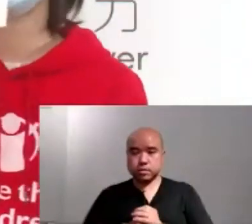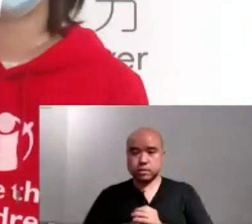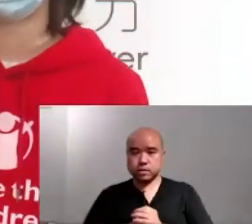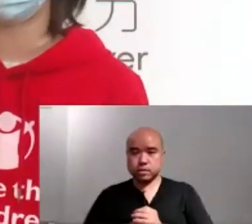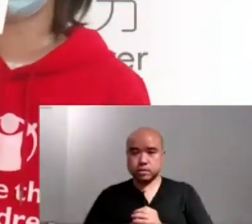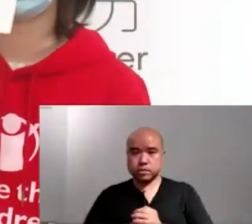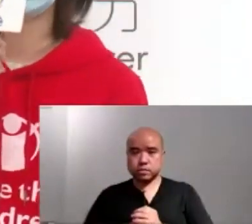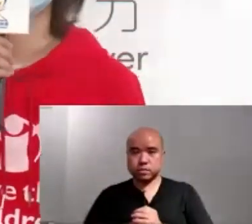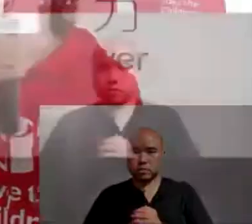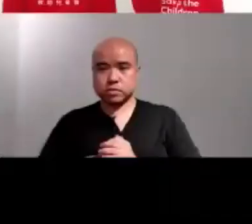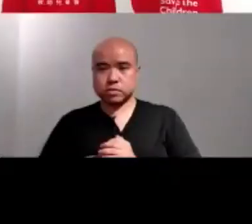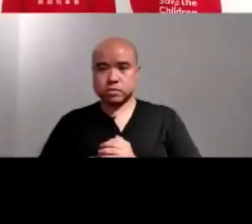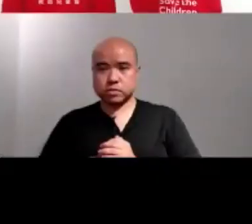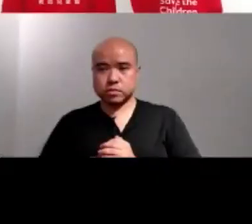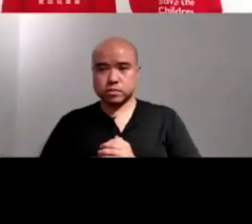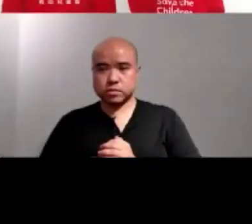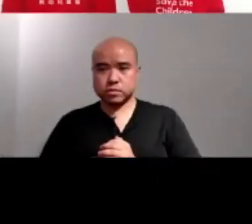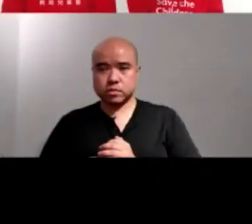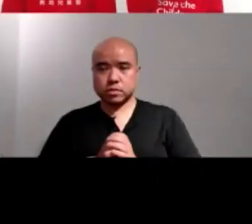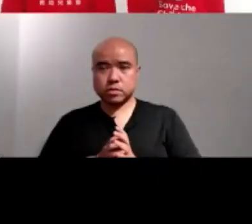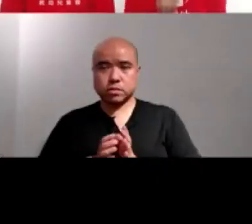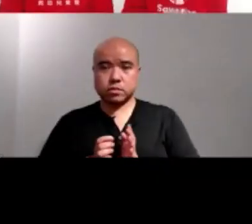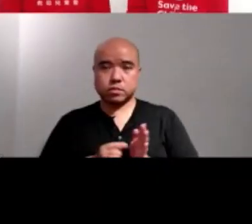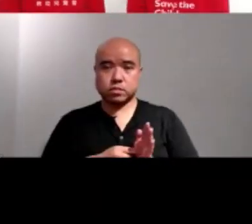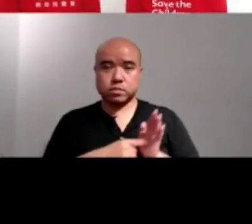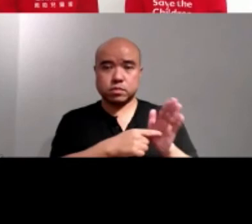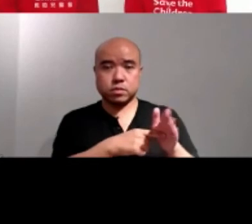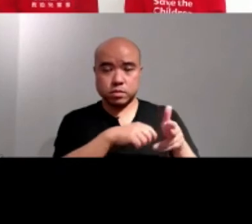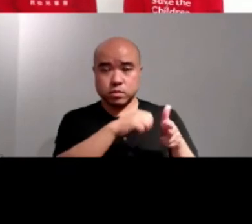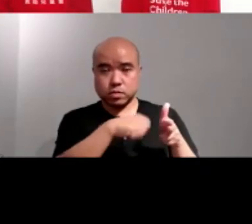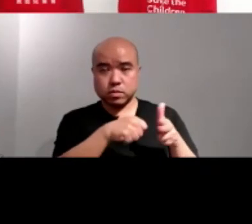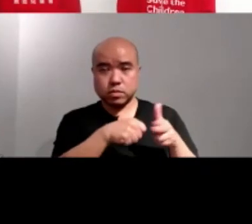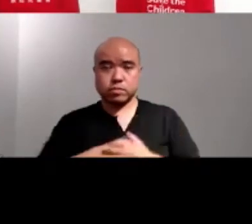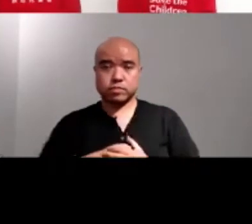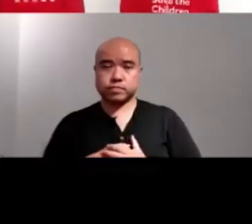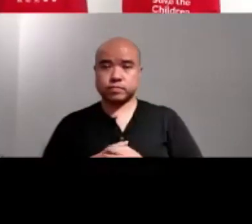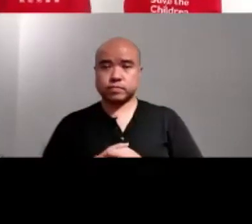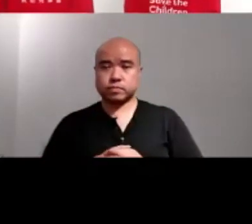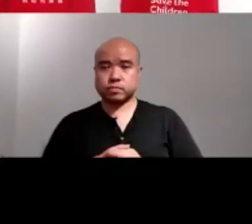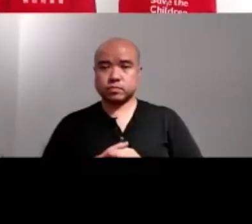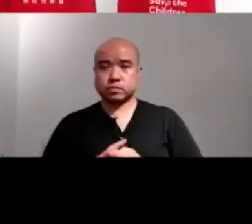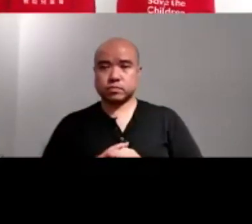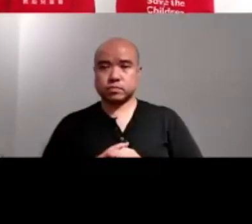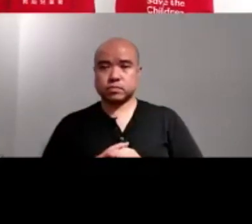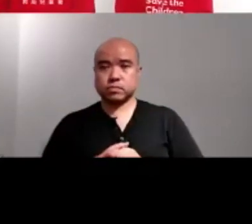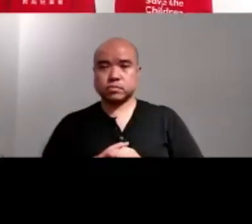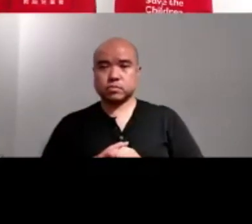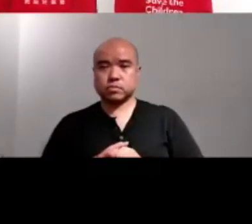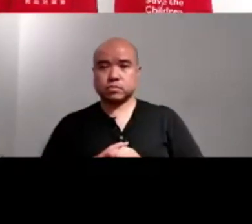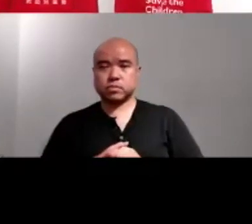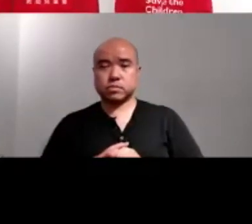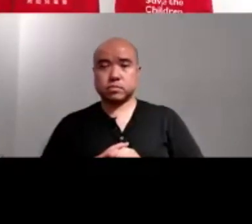放一条嘅短片啦，就介绍下我哋嘅活动系点样嘅。唔该晒。 I'm bullied. I feel